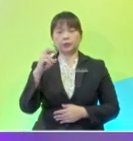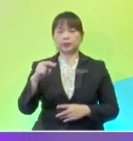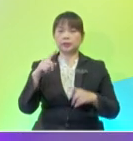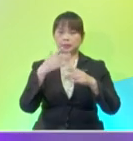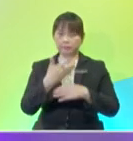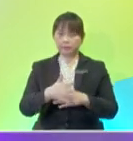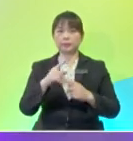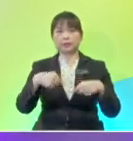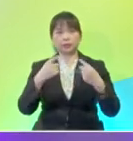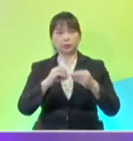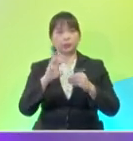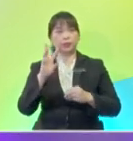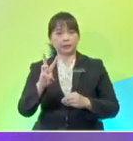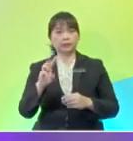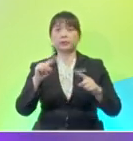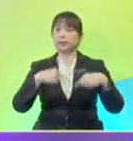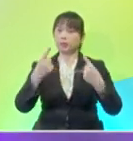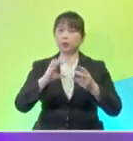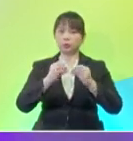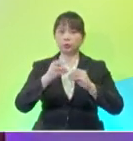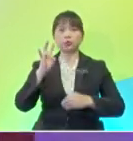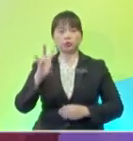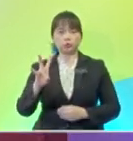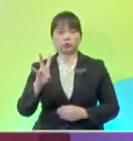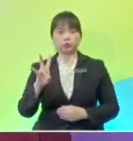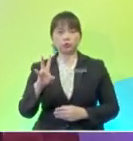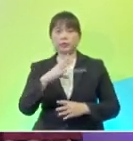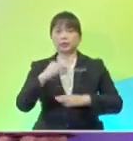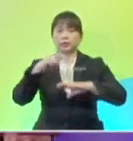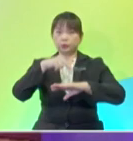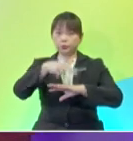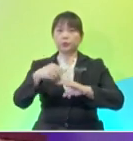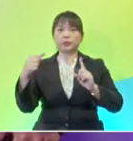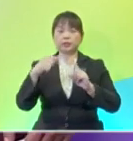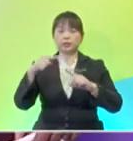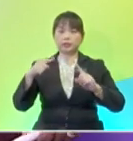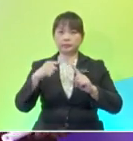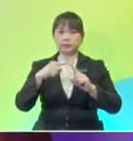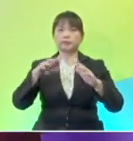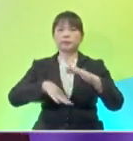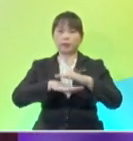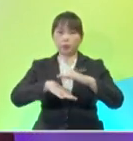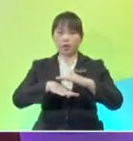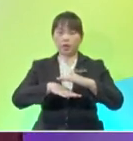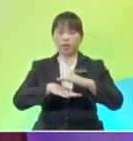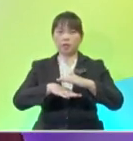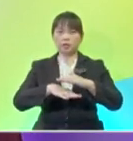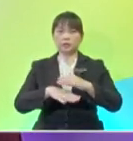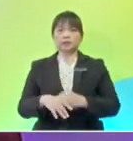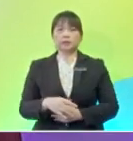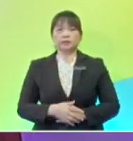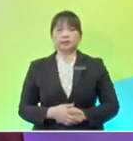dia terus pergi nunggu 7 nombo 7 Kita turunkan ke bawah kayak gitu Munculkan lah kita